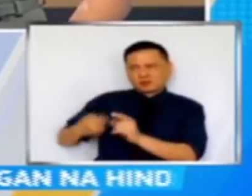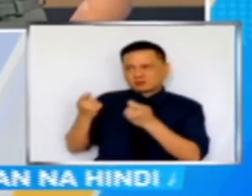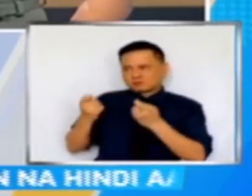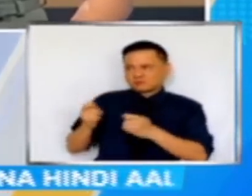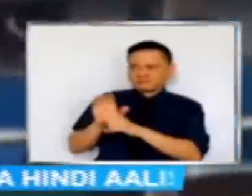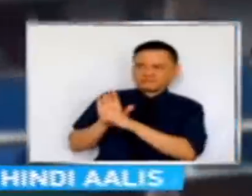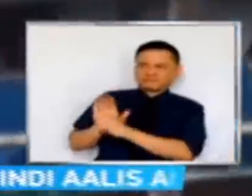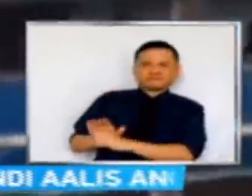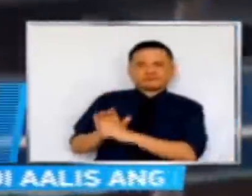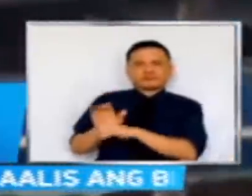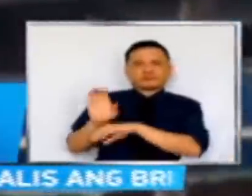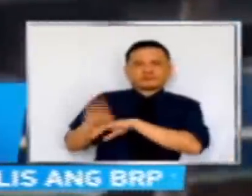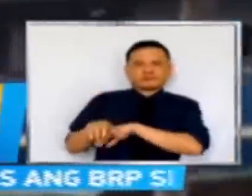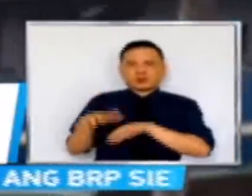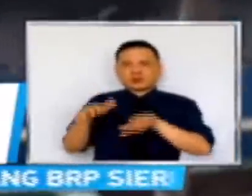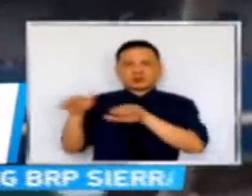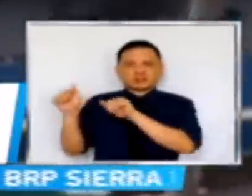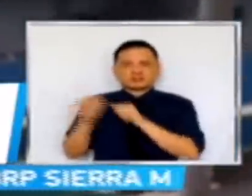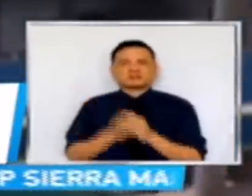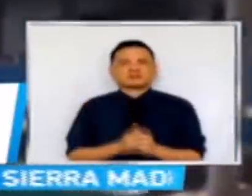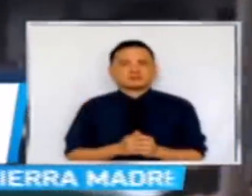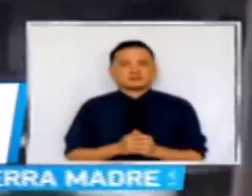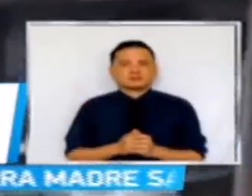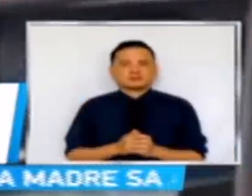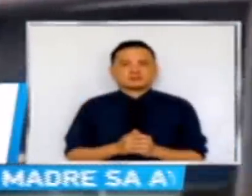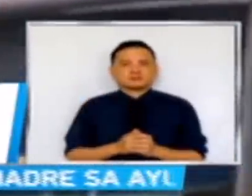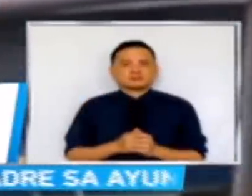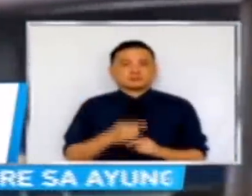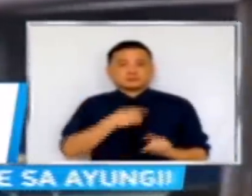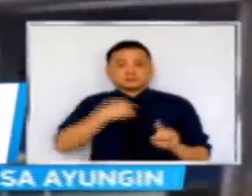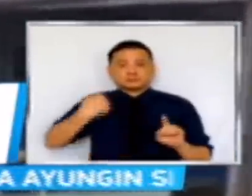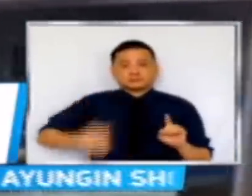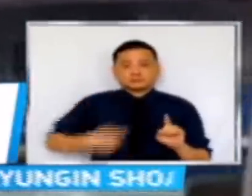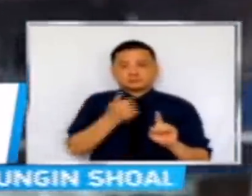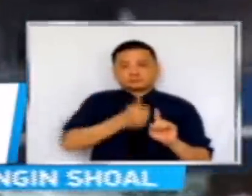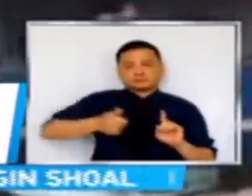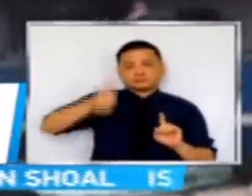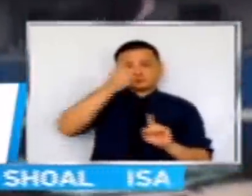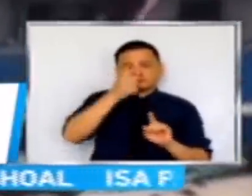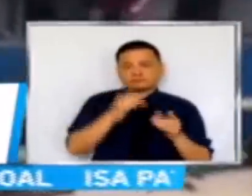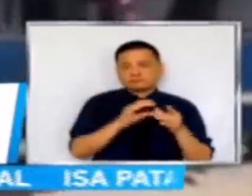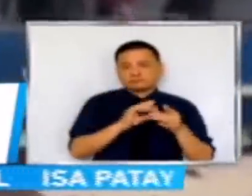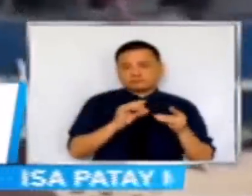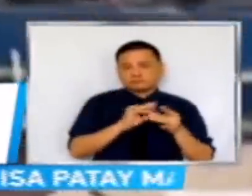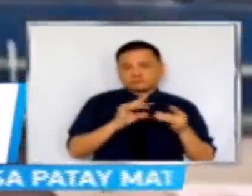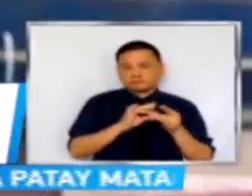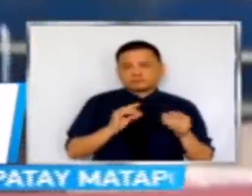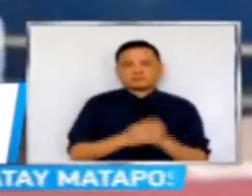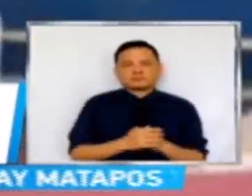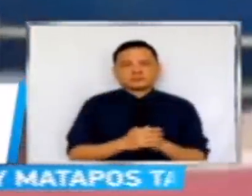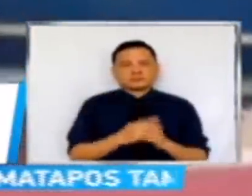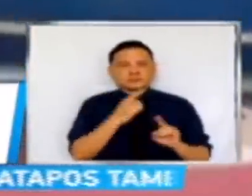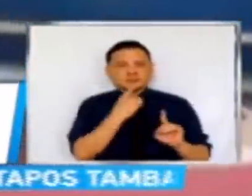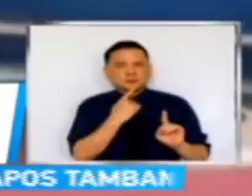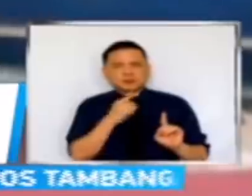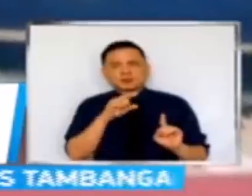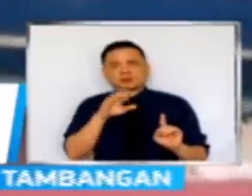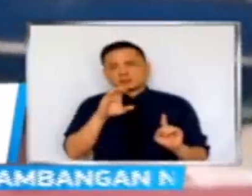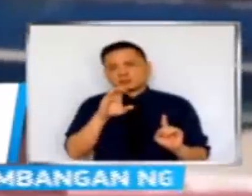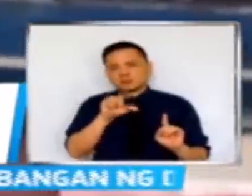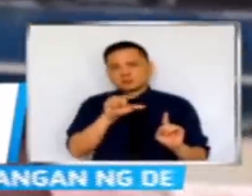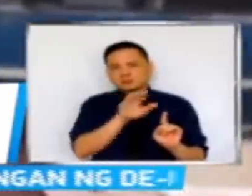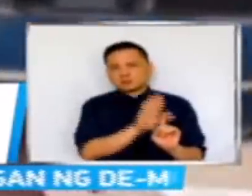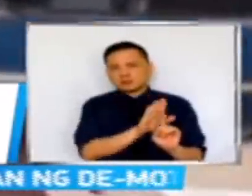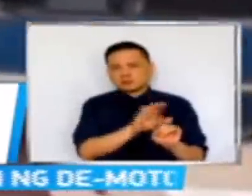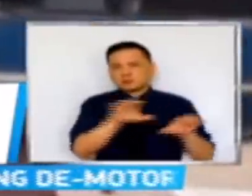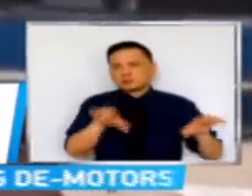Pilipinas. Giit ni Chinese Foreign Ministry Spokesman Zhao Lijian, ginagawa lang ng China Coast Guard ang kanilang trabaho nang sitahin ang tropa